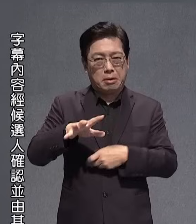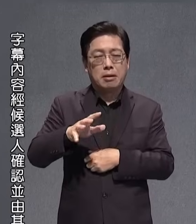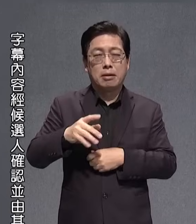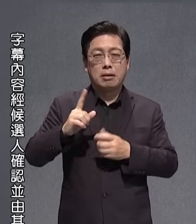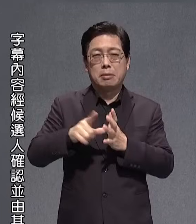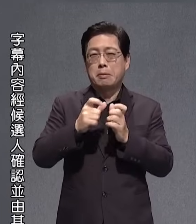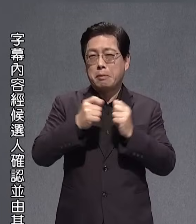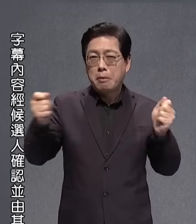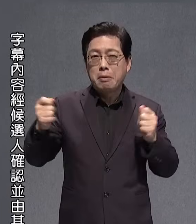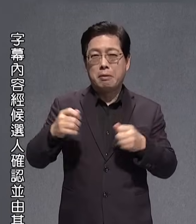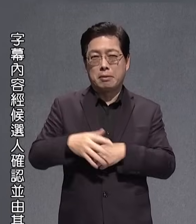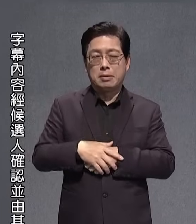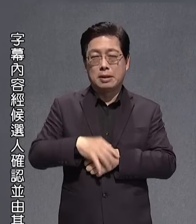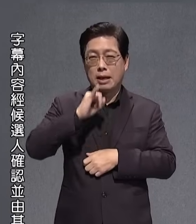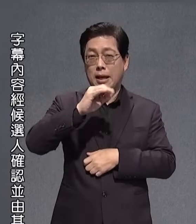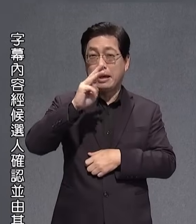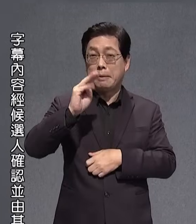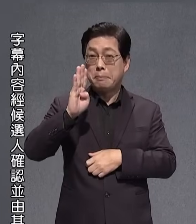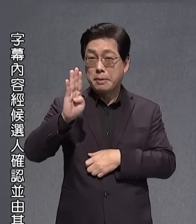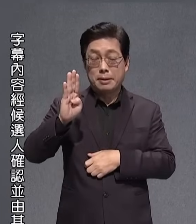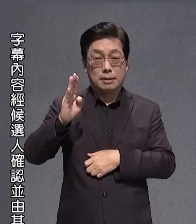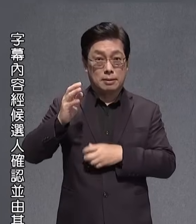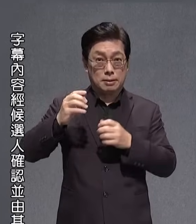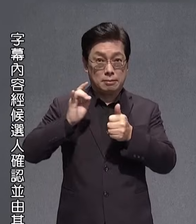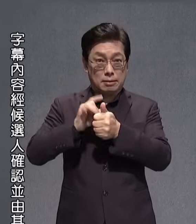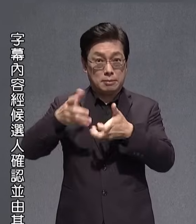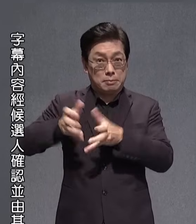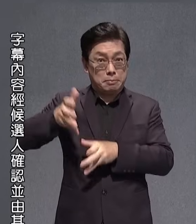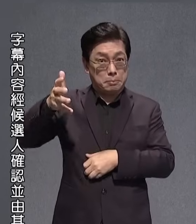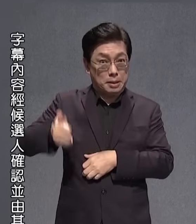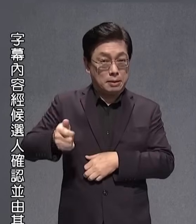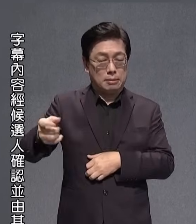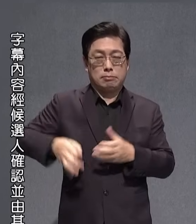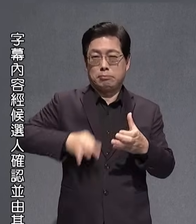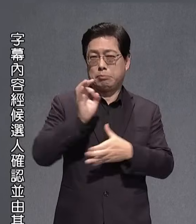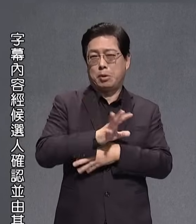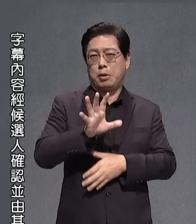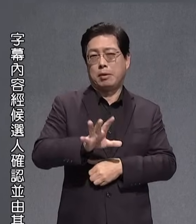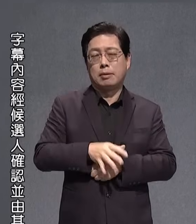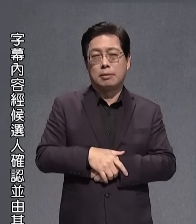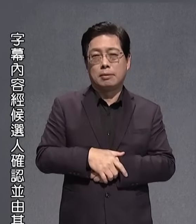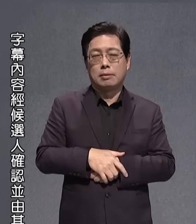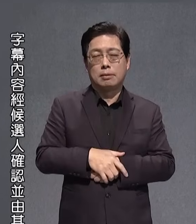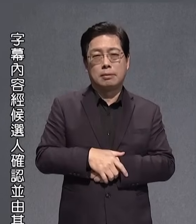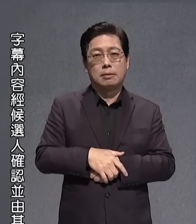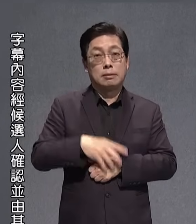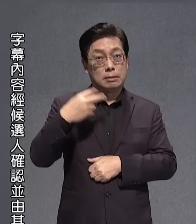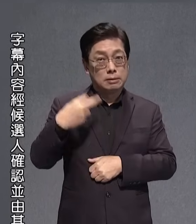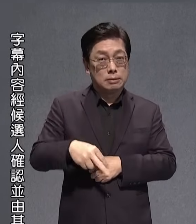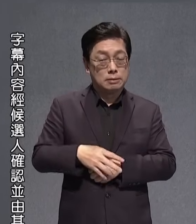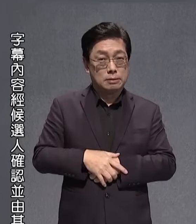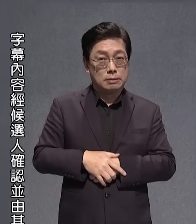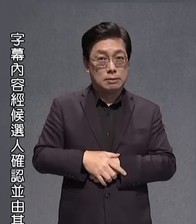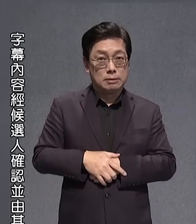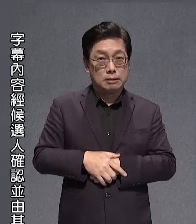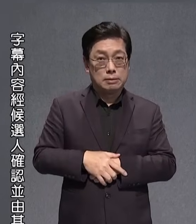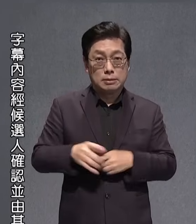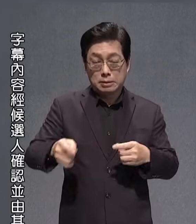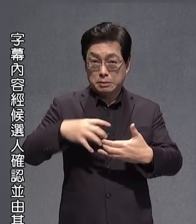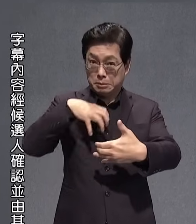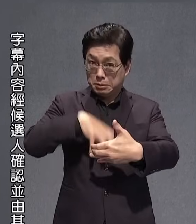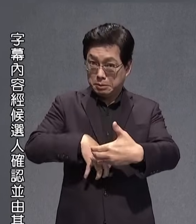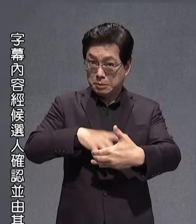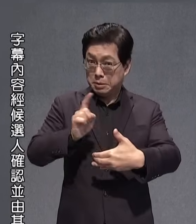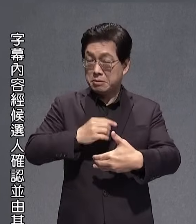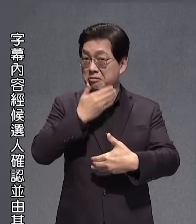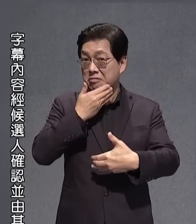长期接受 IMB 诈骗集团的赞助，啊，即马案背后是啥物利益